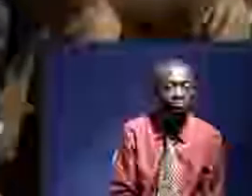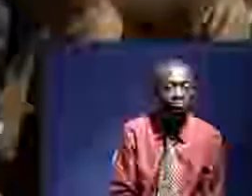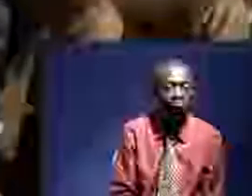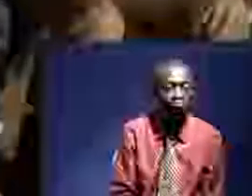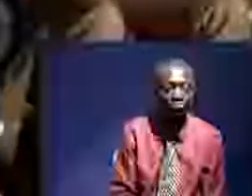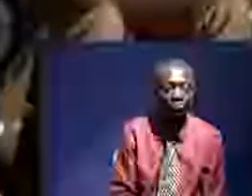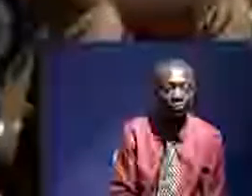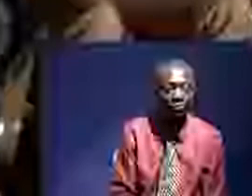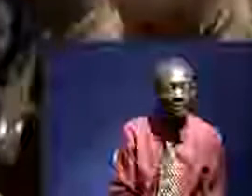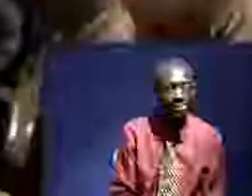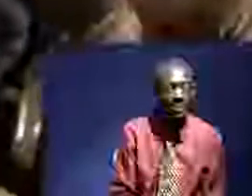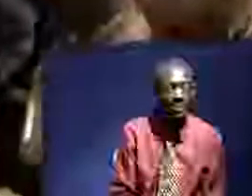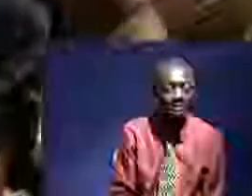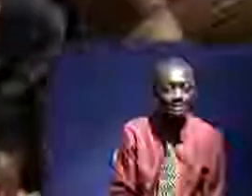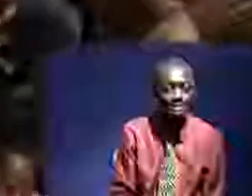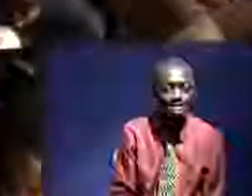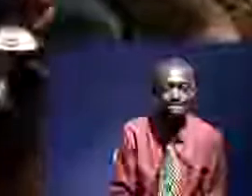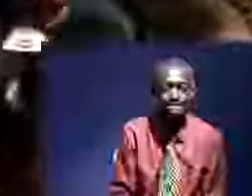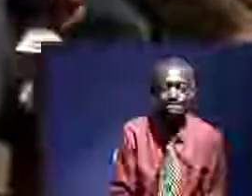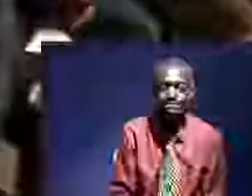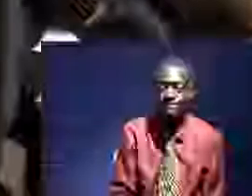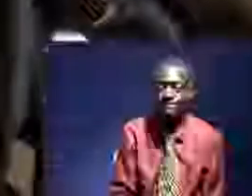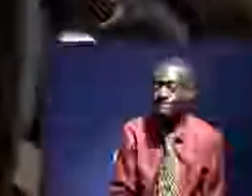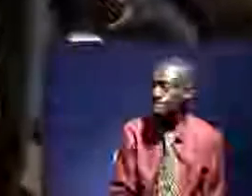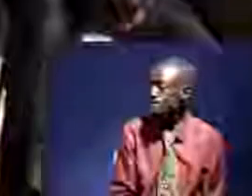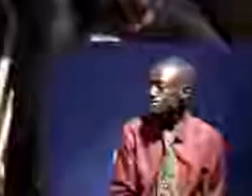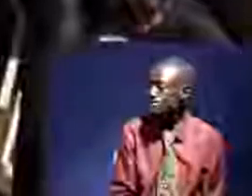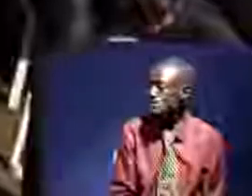Okay, so that's one. There's two more.